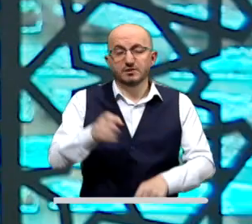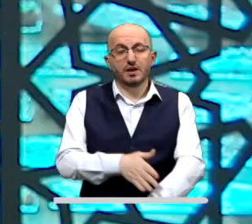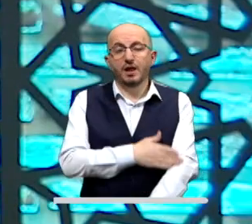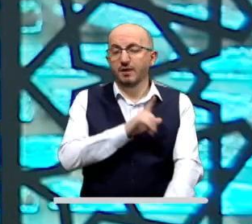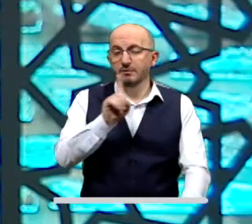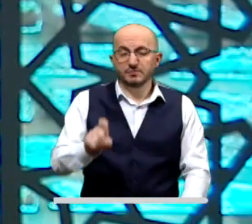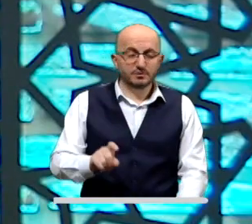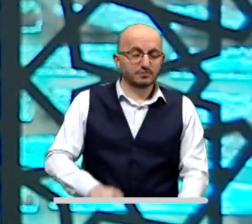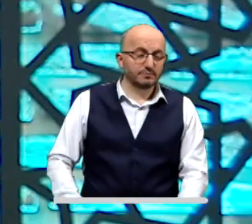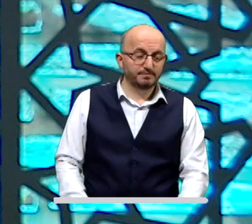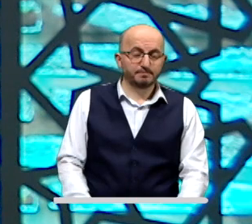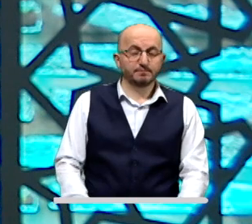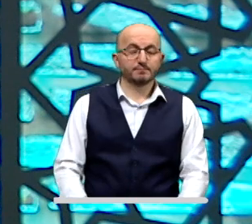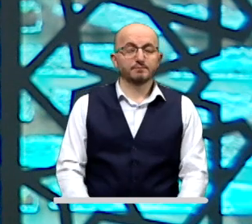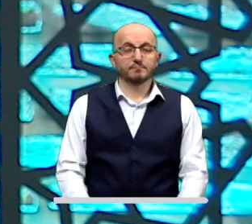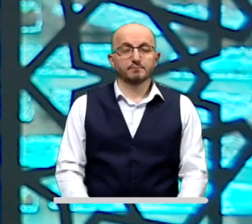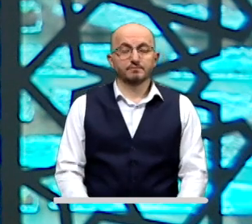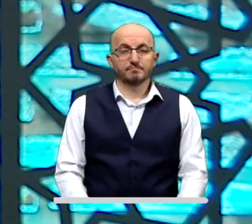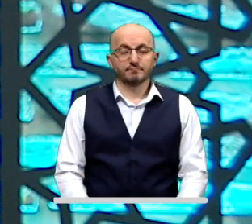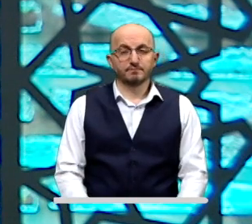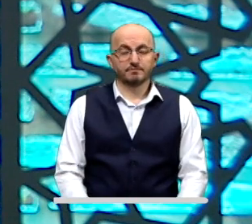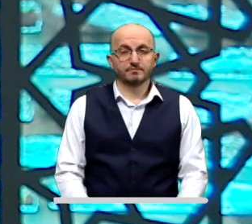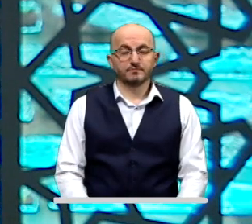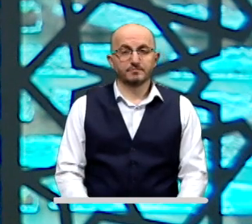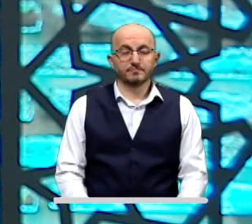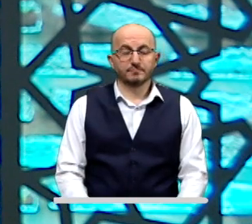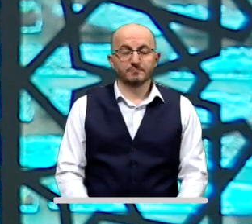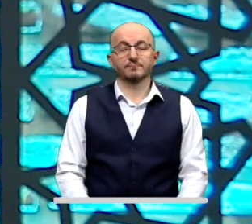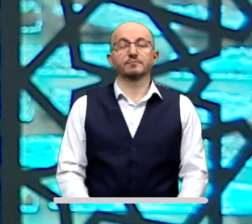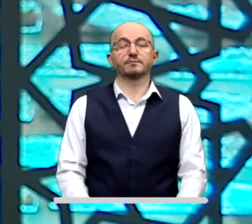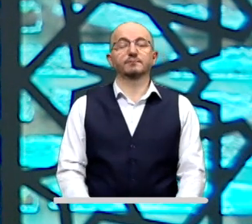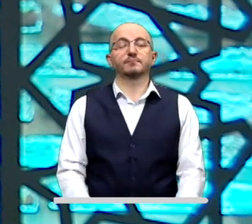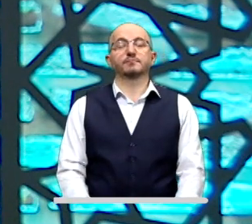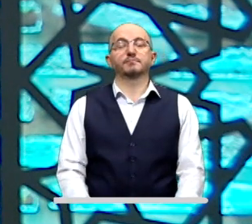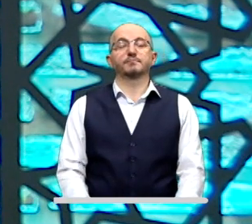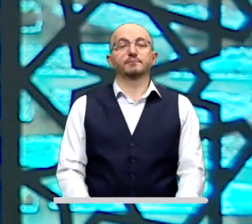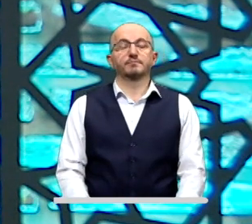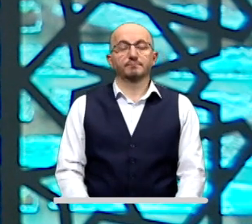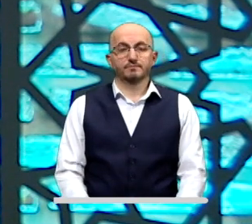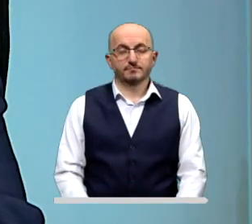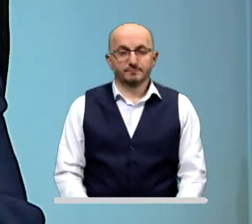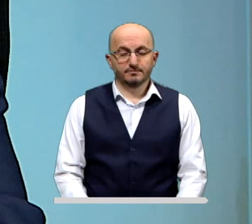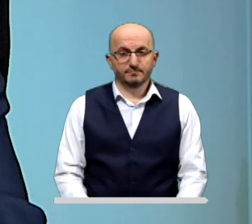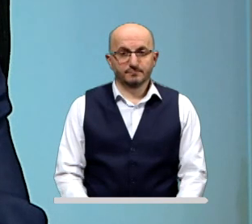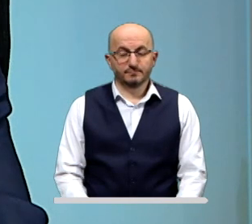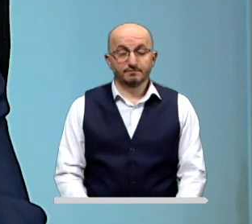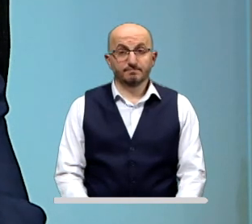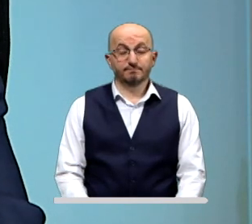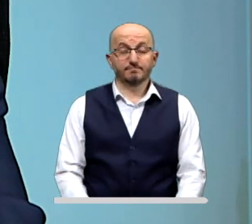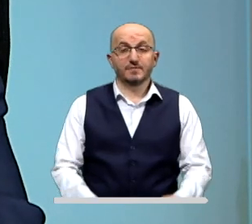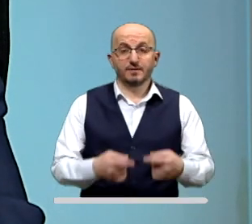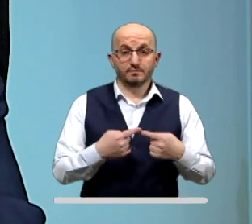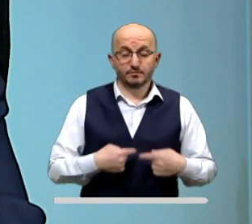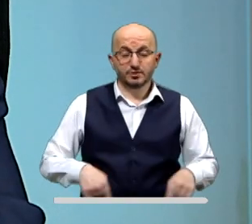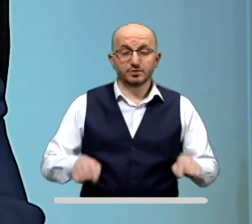Rabbimiz kolay kar ihsan etsin sakaryamıza Selam ediyoruz Hayırlı akşamlar Ne dersiniz hocam Biz